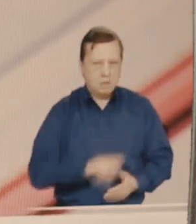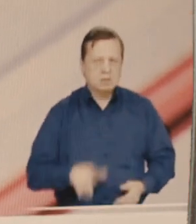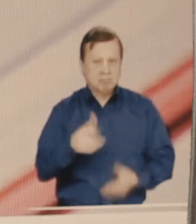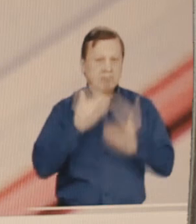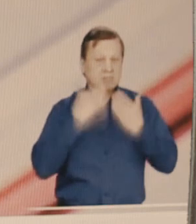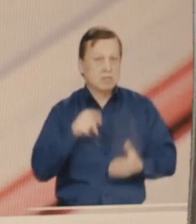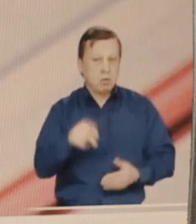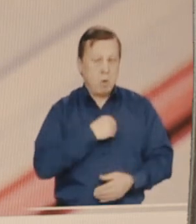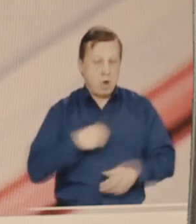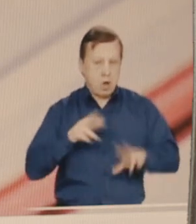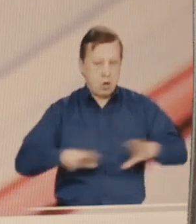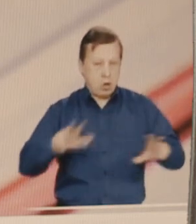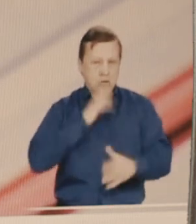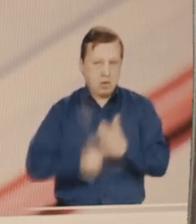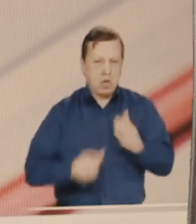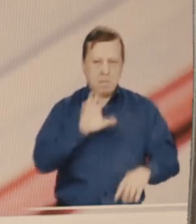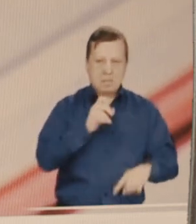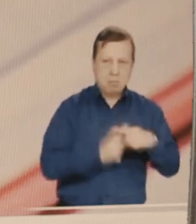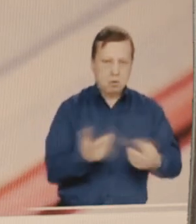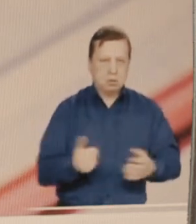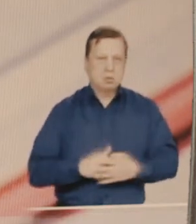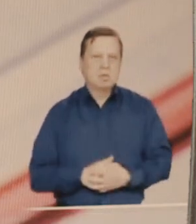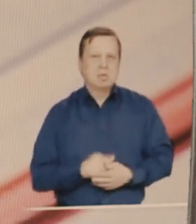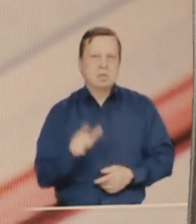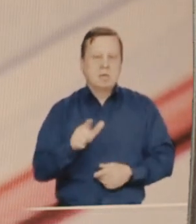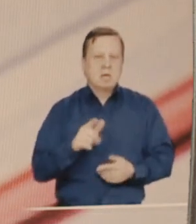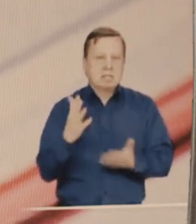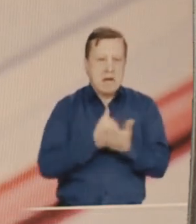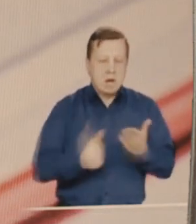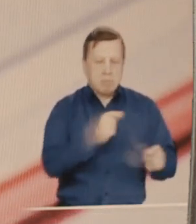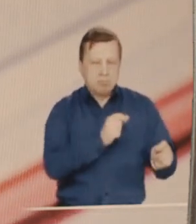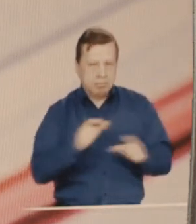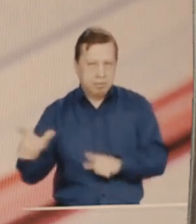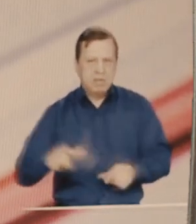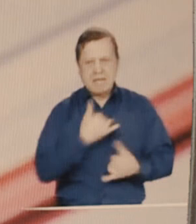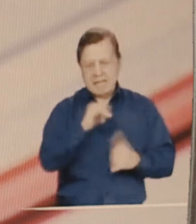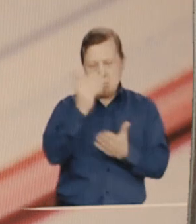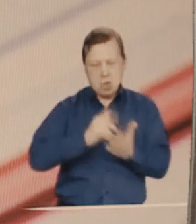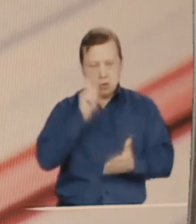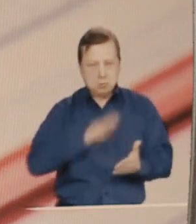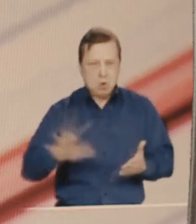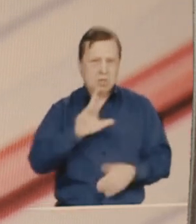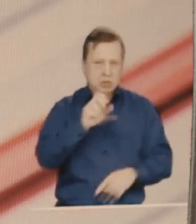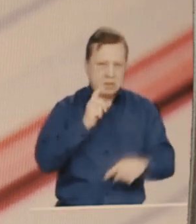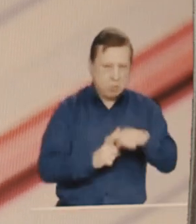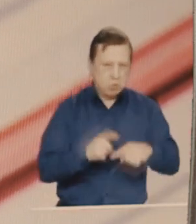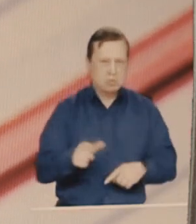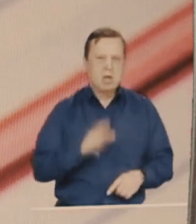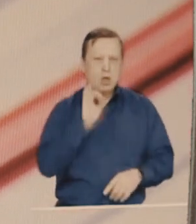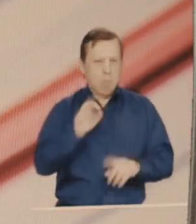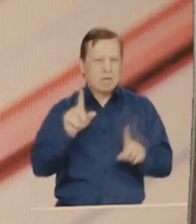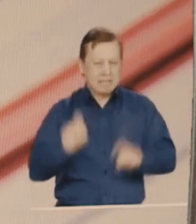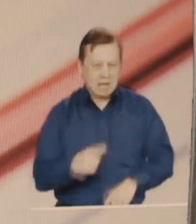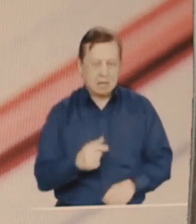zyskała polska rodzina. 500+, wzrastające wynagrodzenia, inne programy społeczne jak 300+, czyli dobry start.